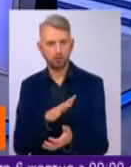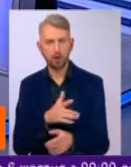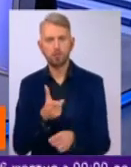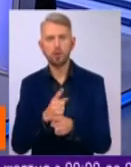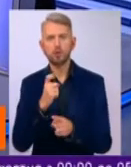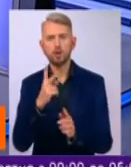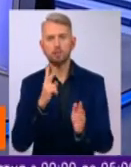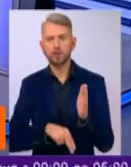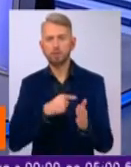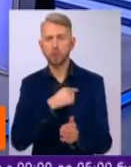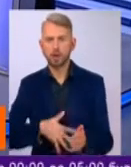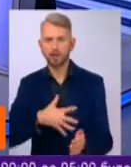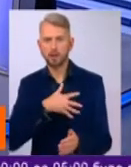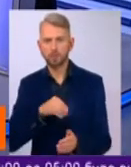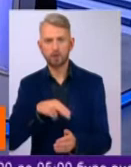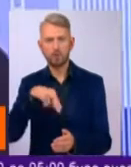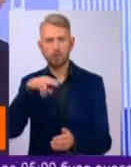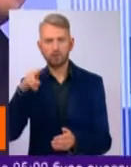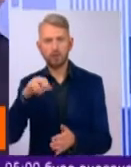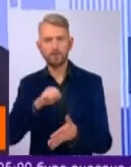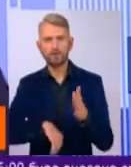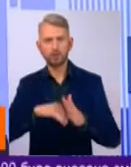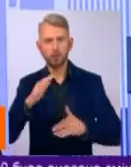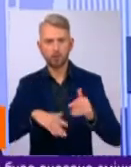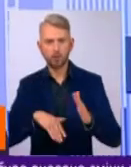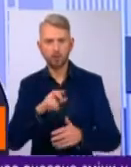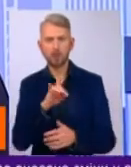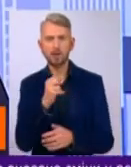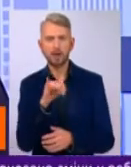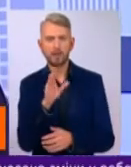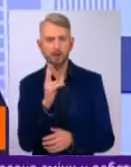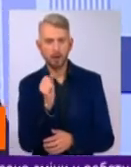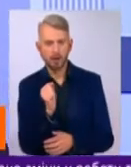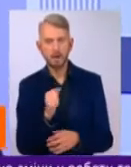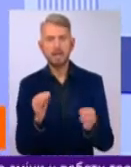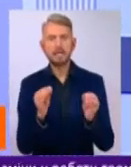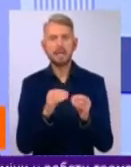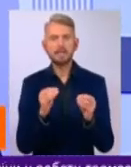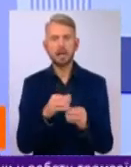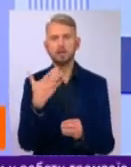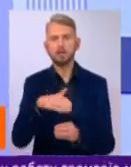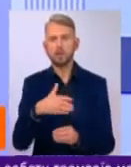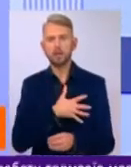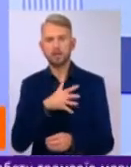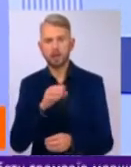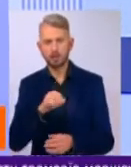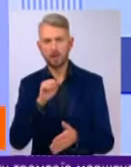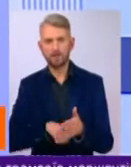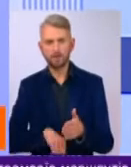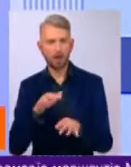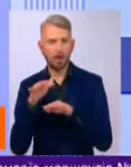170 поранених загиблих в Норвегії від рук Андреса Брейвіка, а десятки, сотні загиблих від